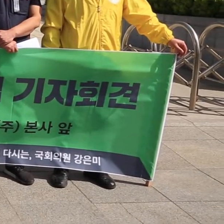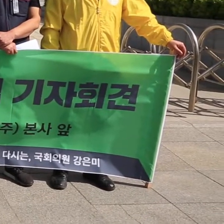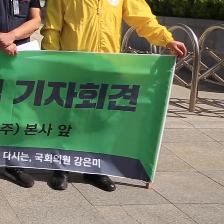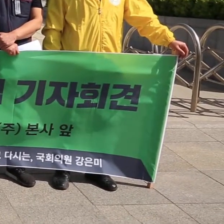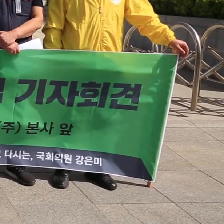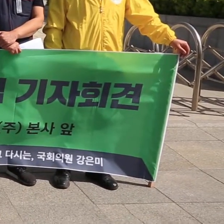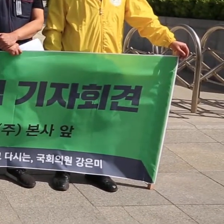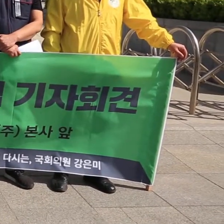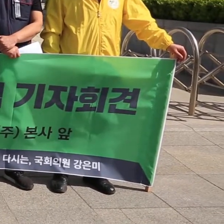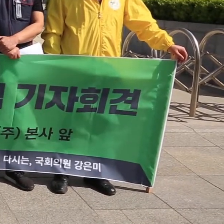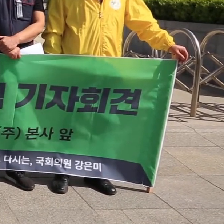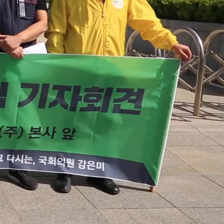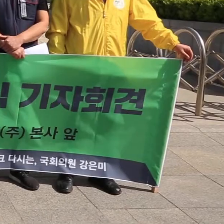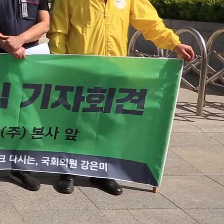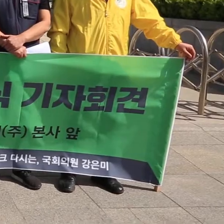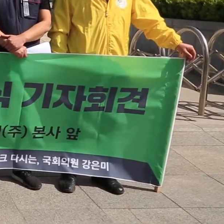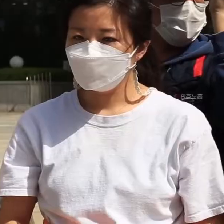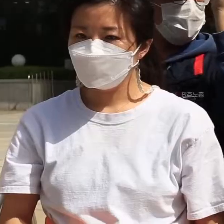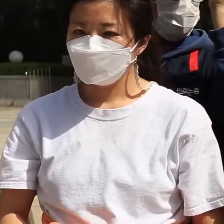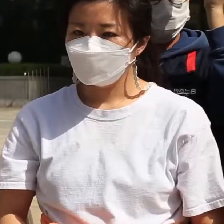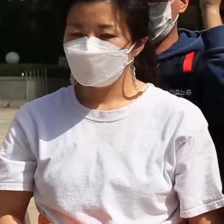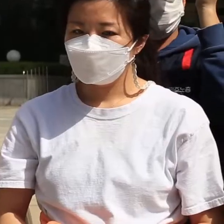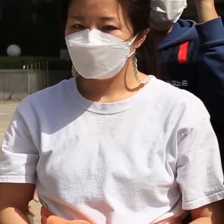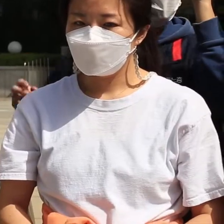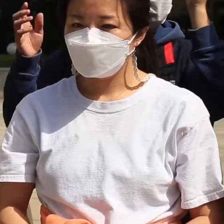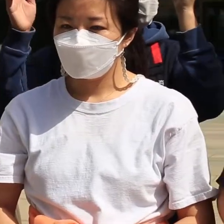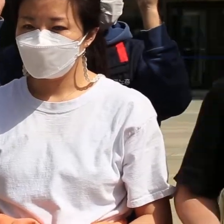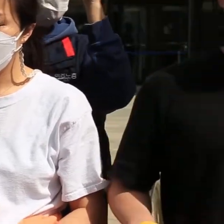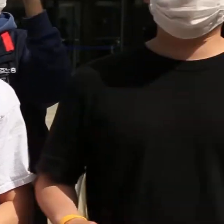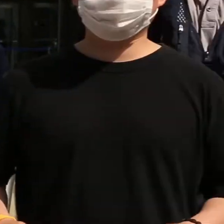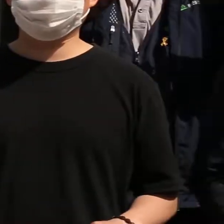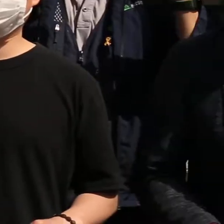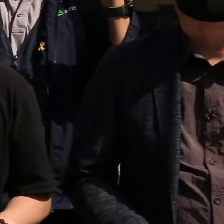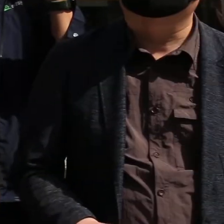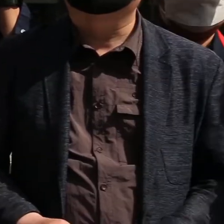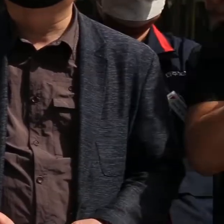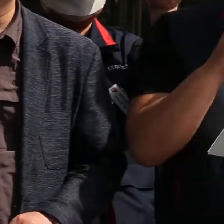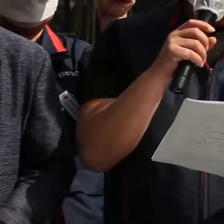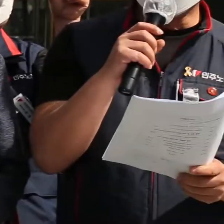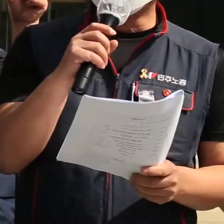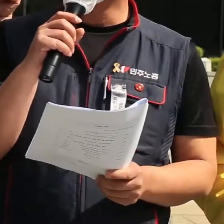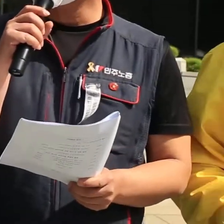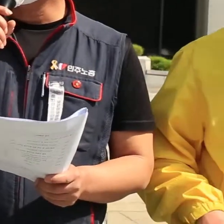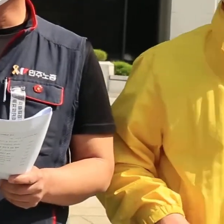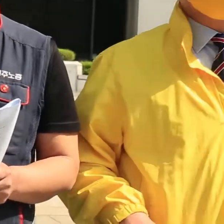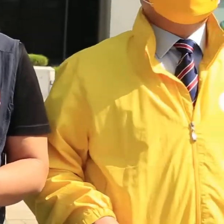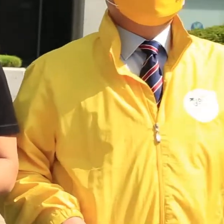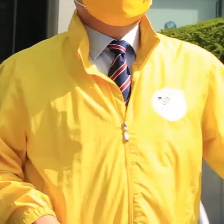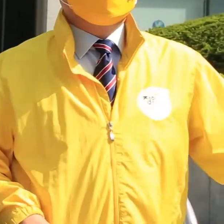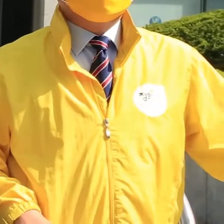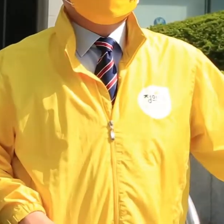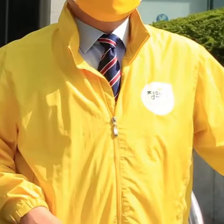시상식을 진행하면서 민주노총이 2006년부터 산재 사망